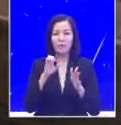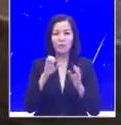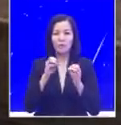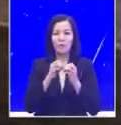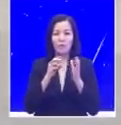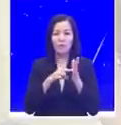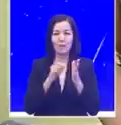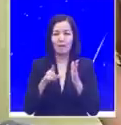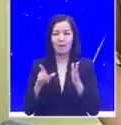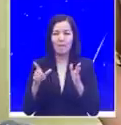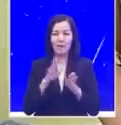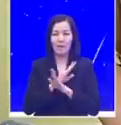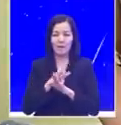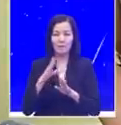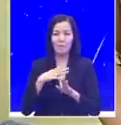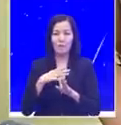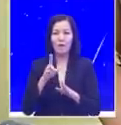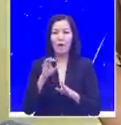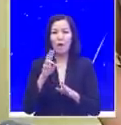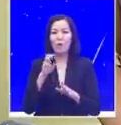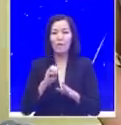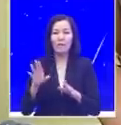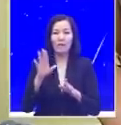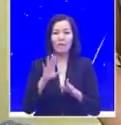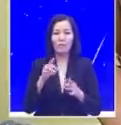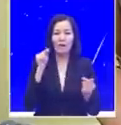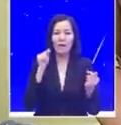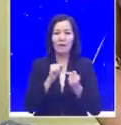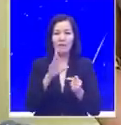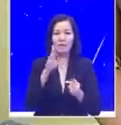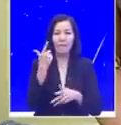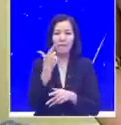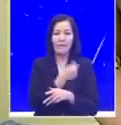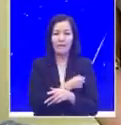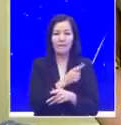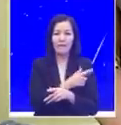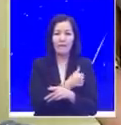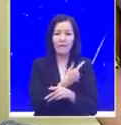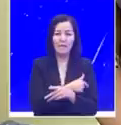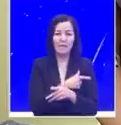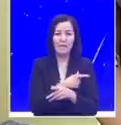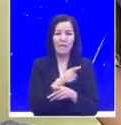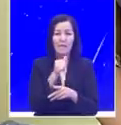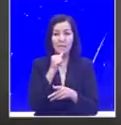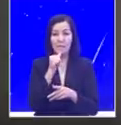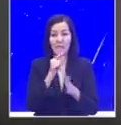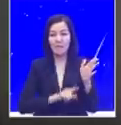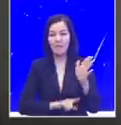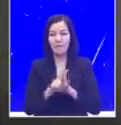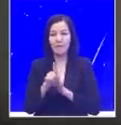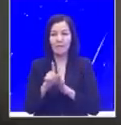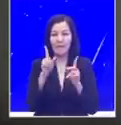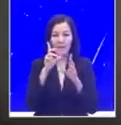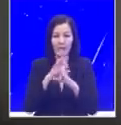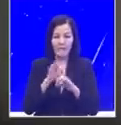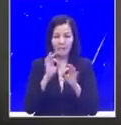болды. Еуропада COVID-19 дертіне қарсы шығарылған вакцина клиникалық сынамадан өткізіле бастады.